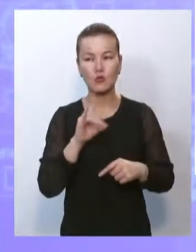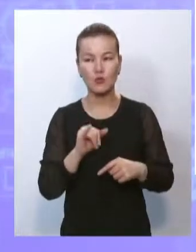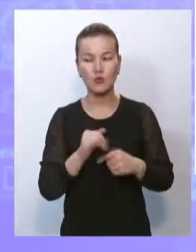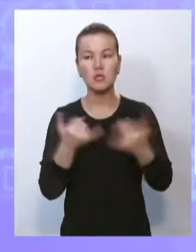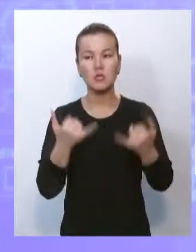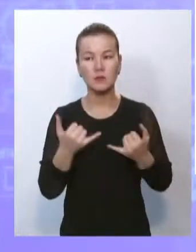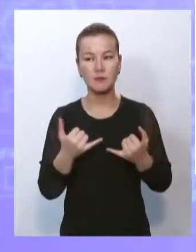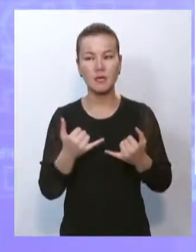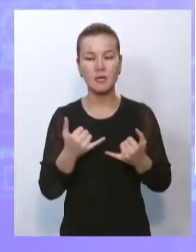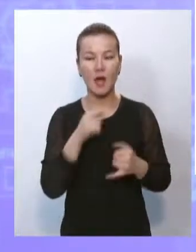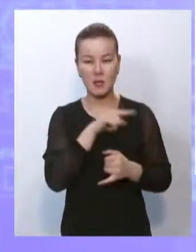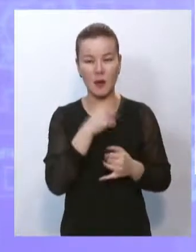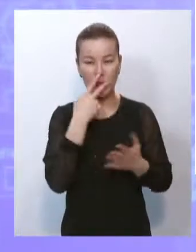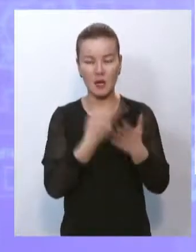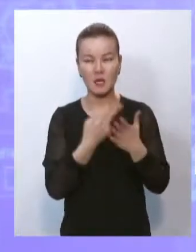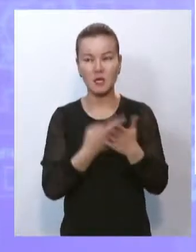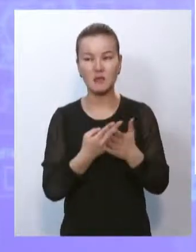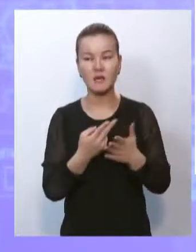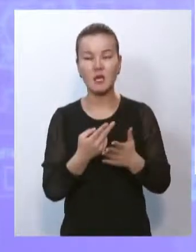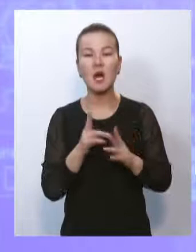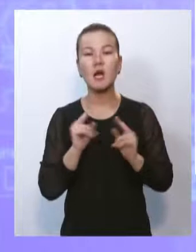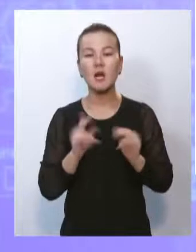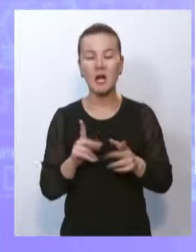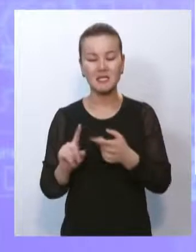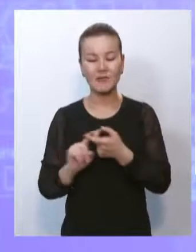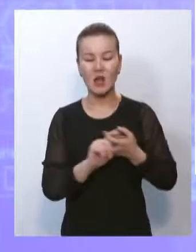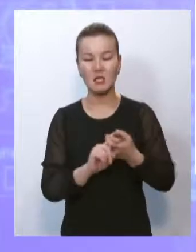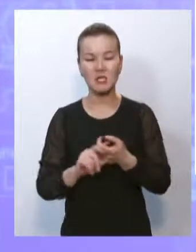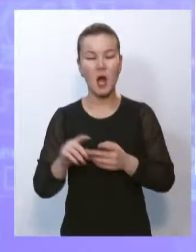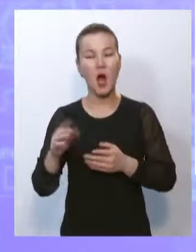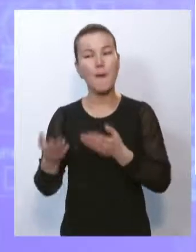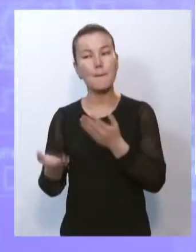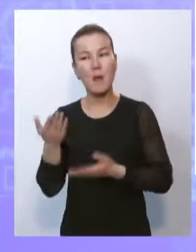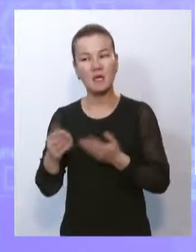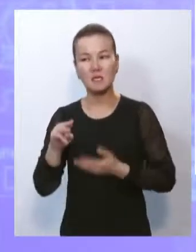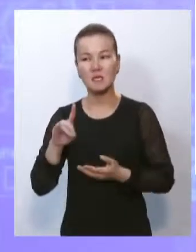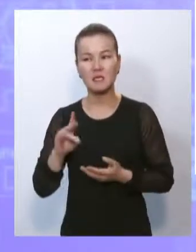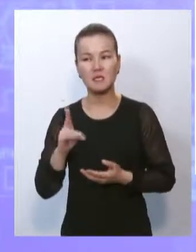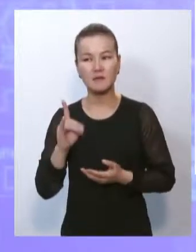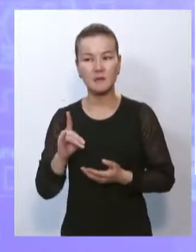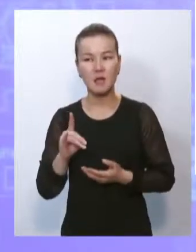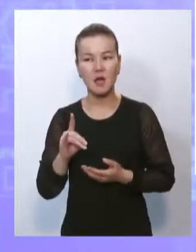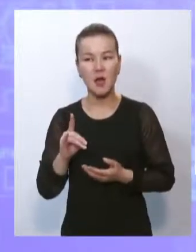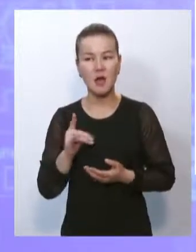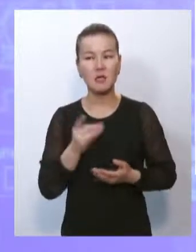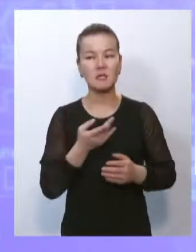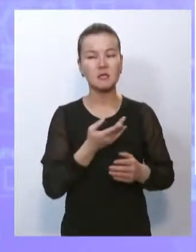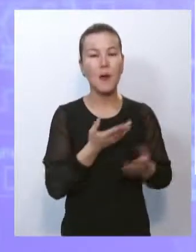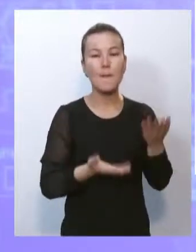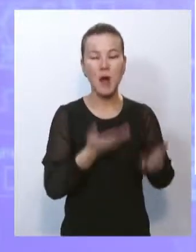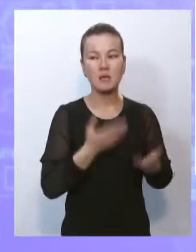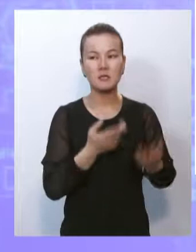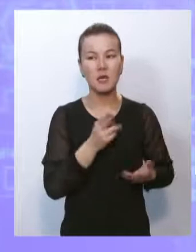теперь она показывает как связана масса тыквы с массой кабачка